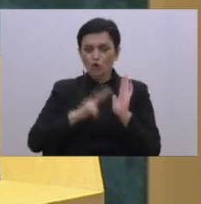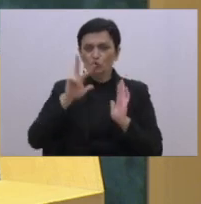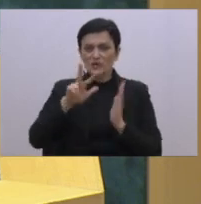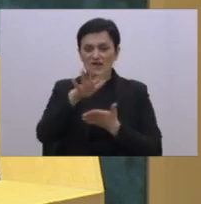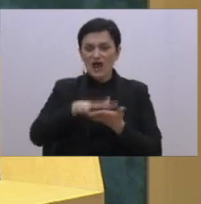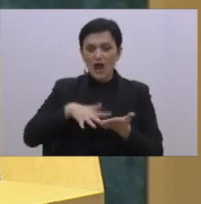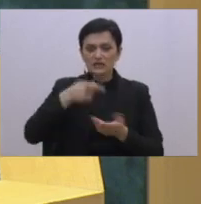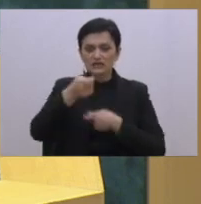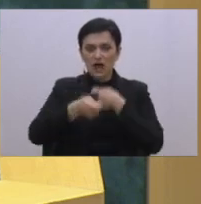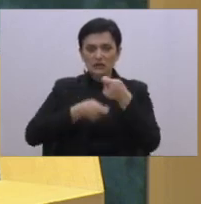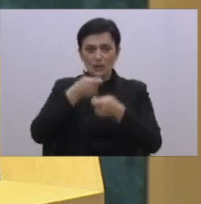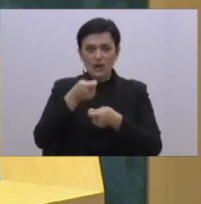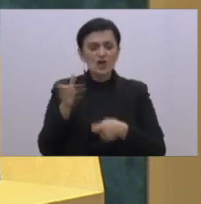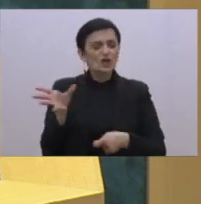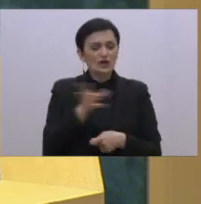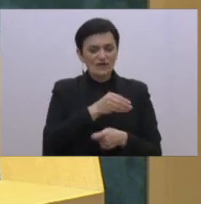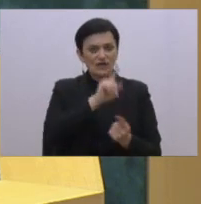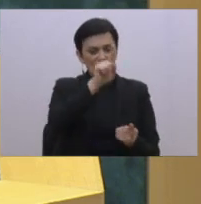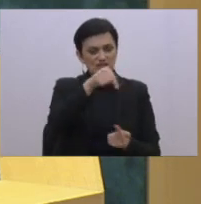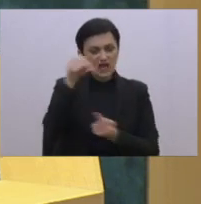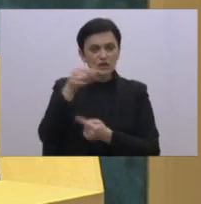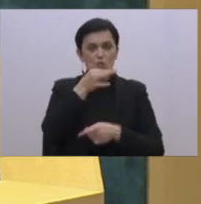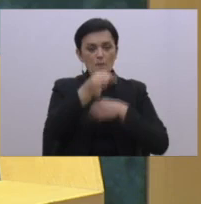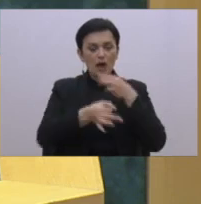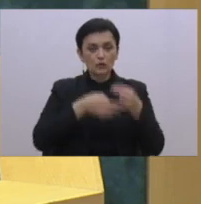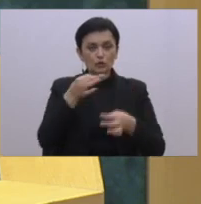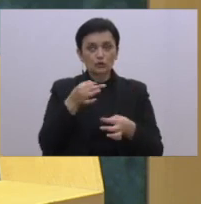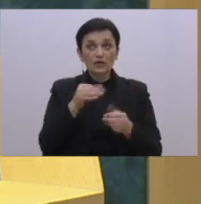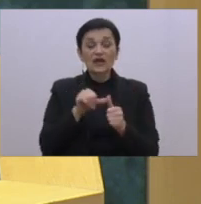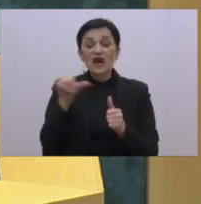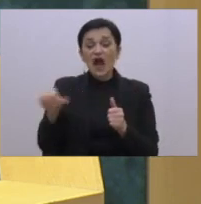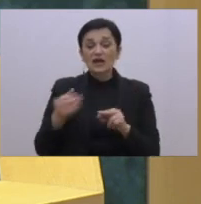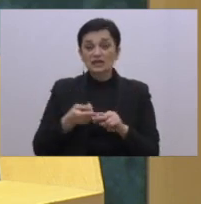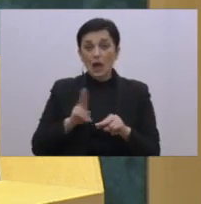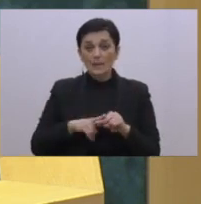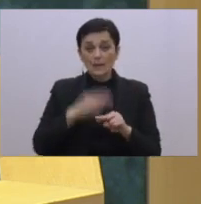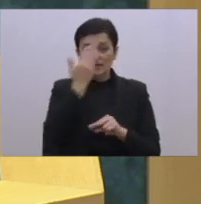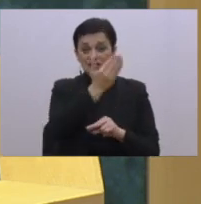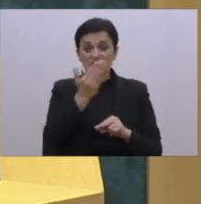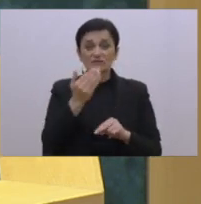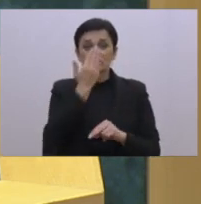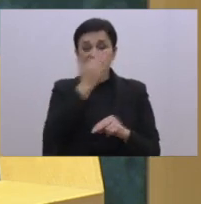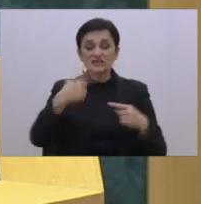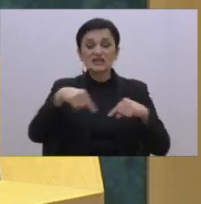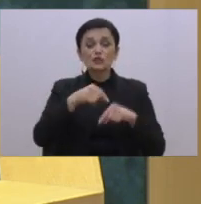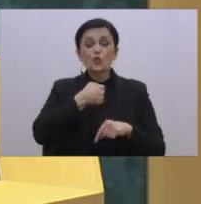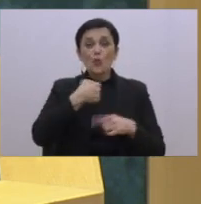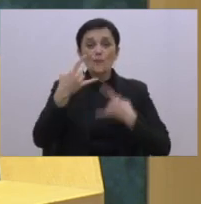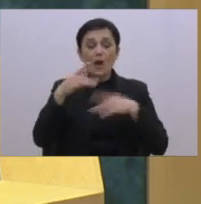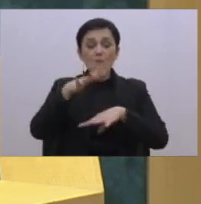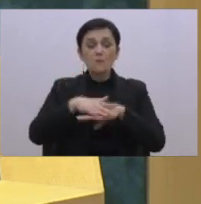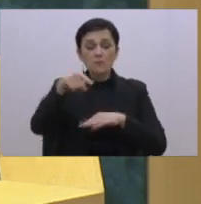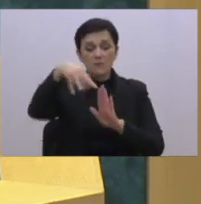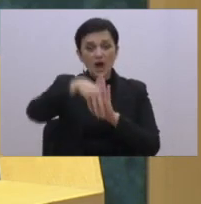განცხადება, რომელსაც ყველას სათანადოდ გაეცა პასუხი. გარდა ამისა, საზოგადოებრივი მაუწყებლის ბაზაზე